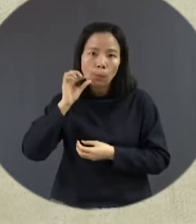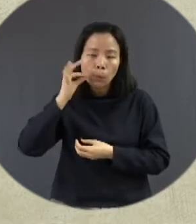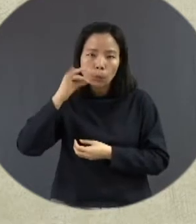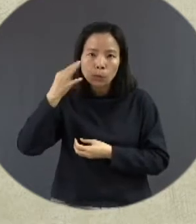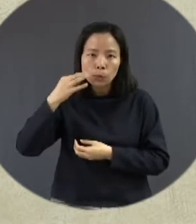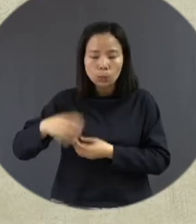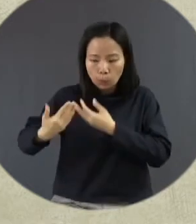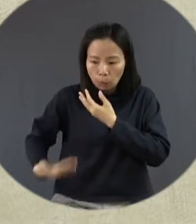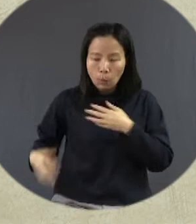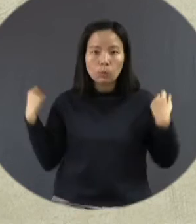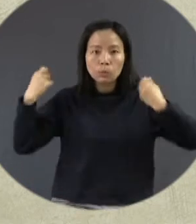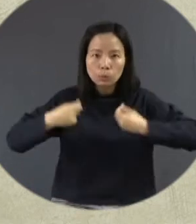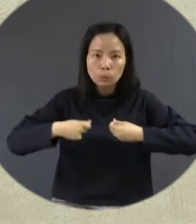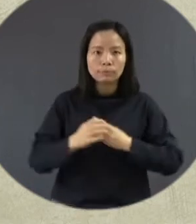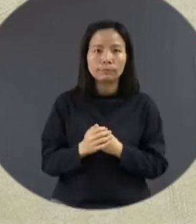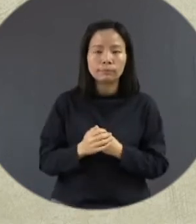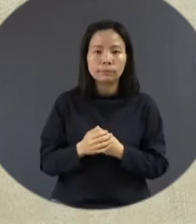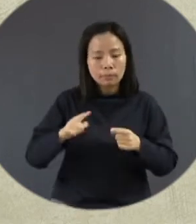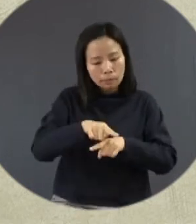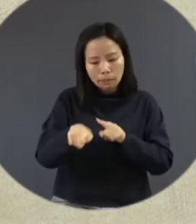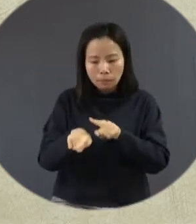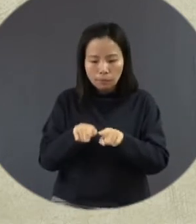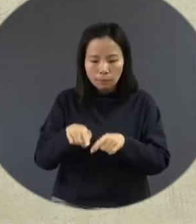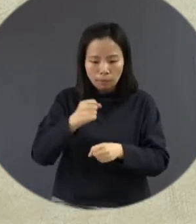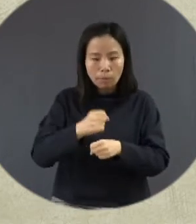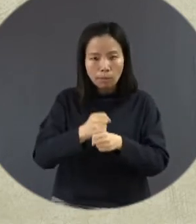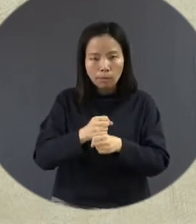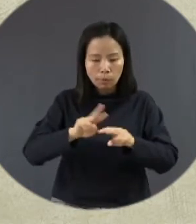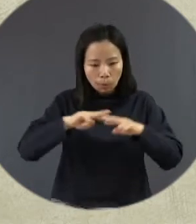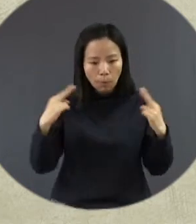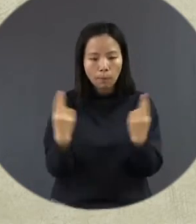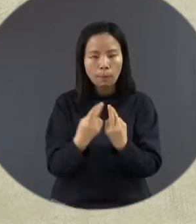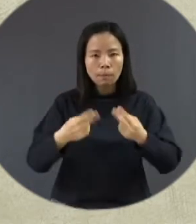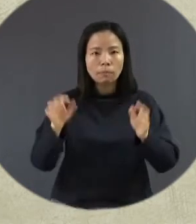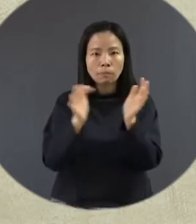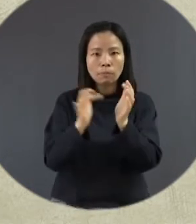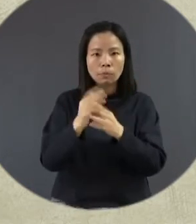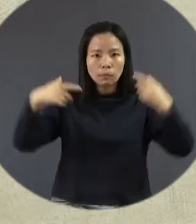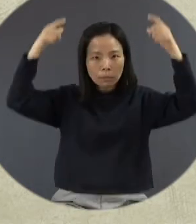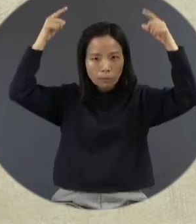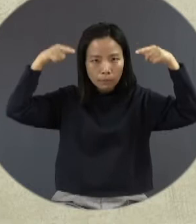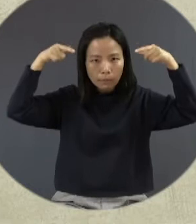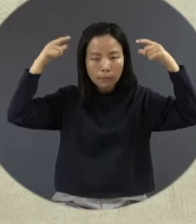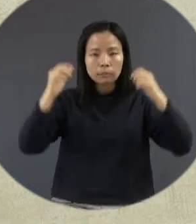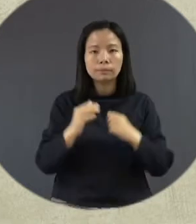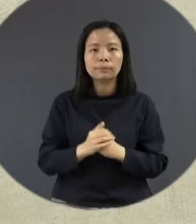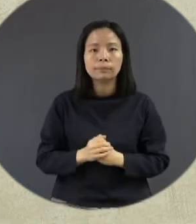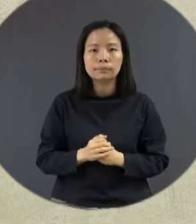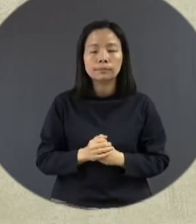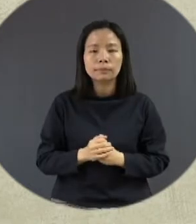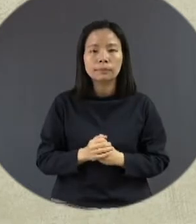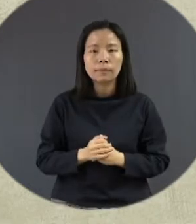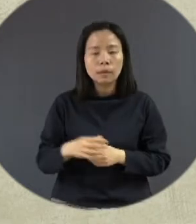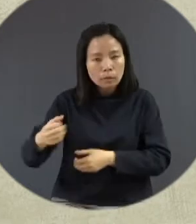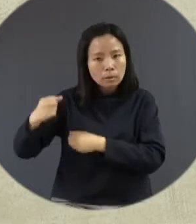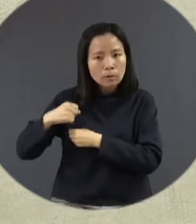袍，又编了一个荆棘的冠冕给他戴上。于是他